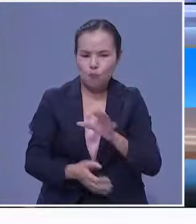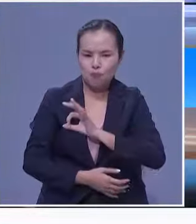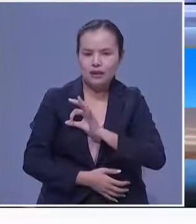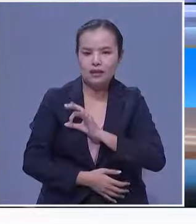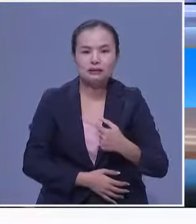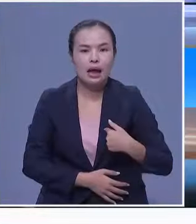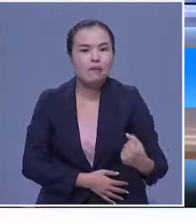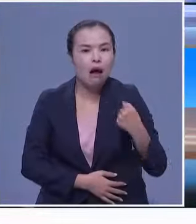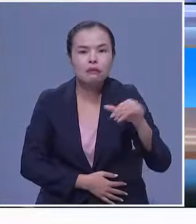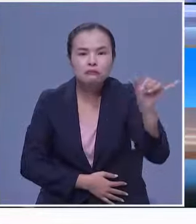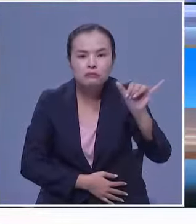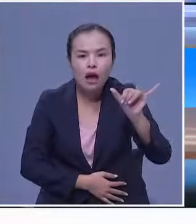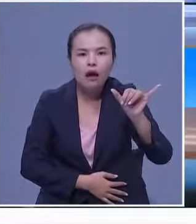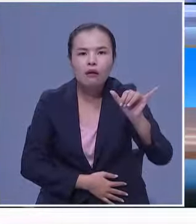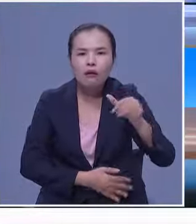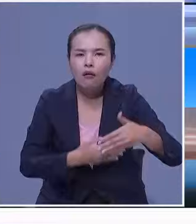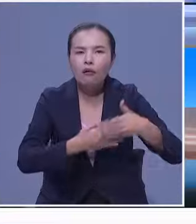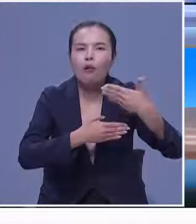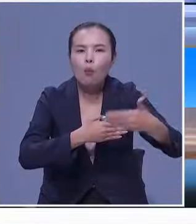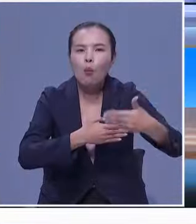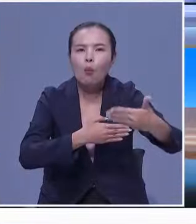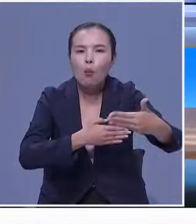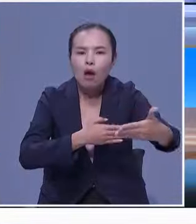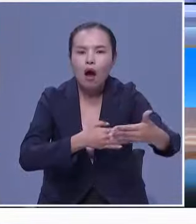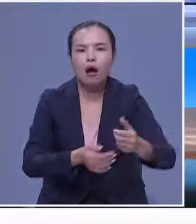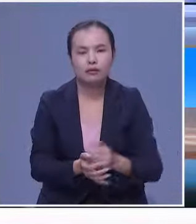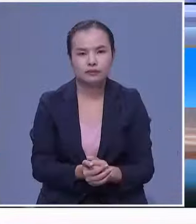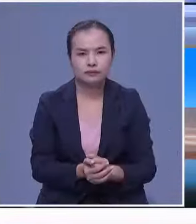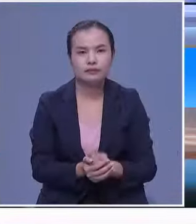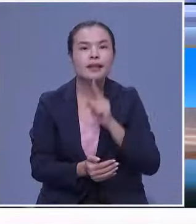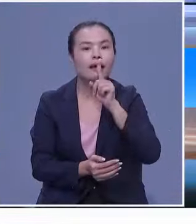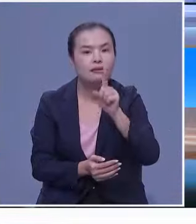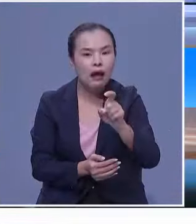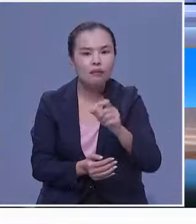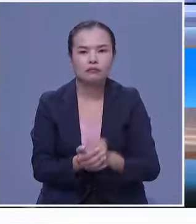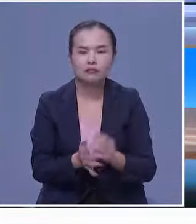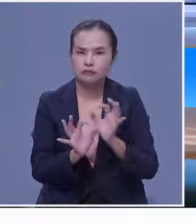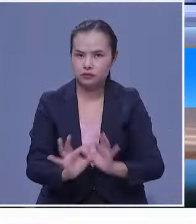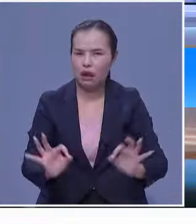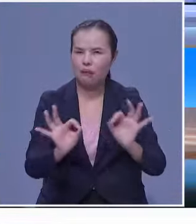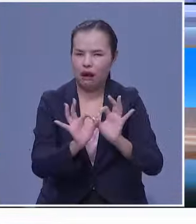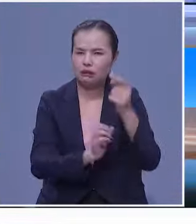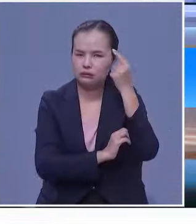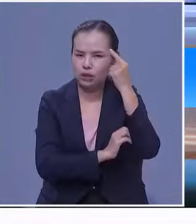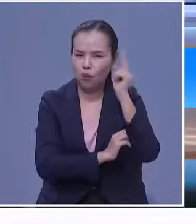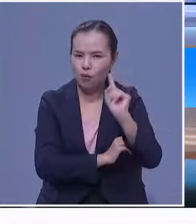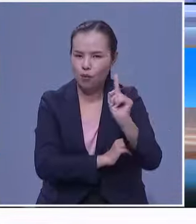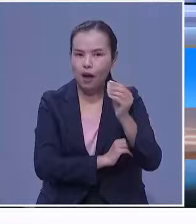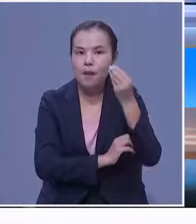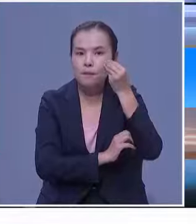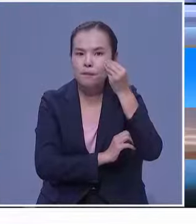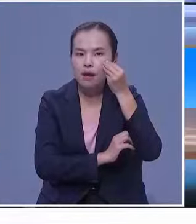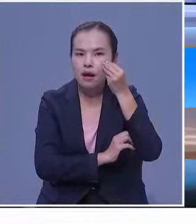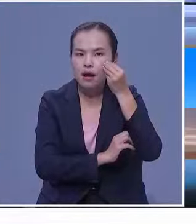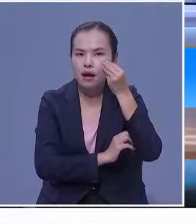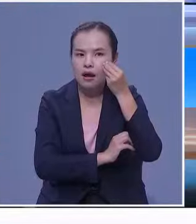เลยใช่ไหมแต่มันก็ต้องใช้เวลาม ันต้องใช้เวลาท ี น ี ้ก็ถามอาจารย์ว่าอีกปัจจัยสำคัญที่หลายคนมองว่าส่งให้คุณพิธาขึ้นมาเ